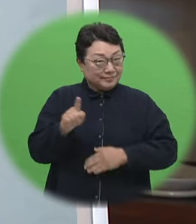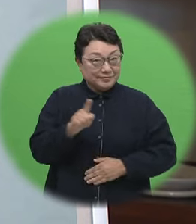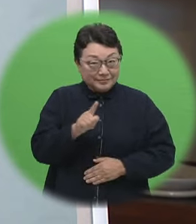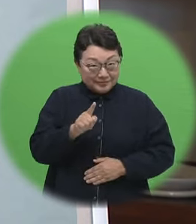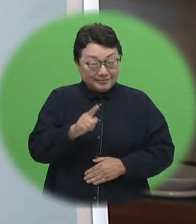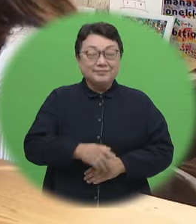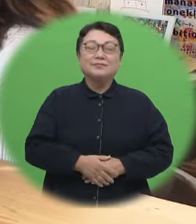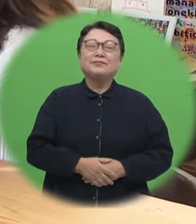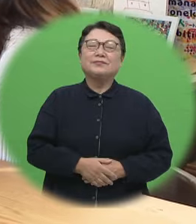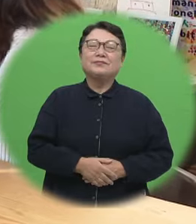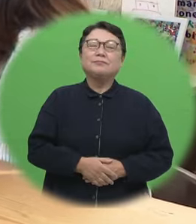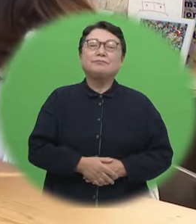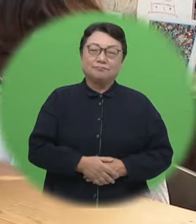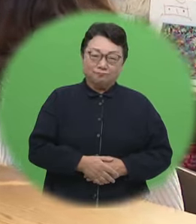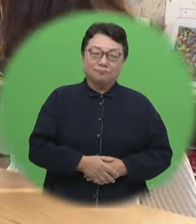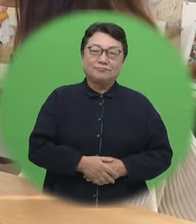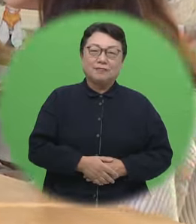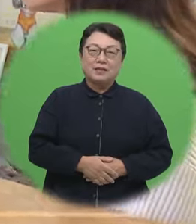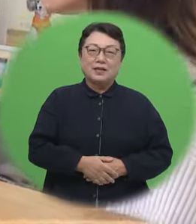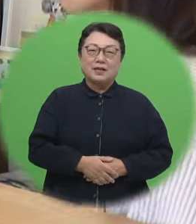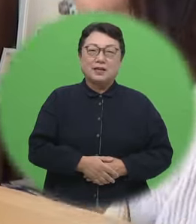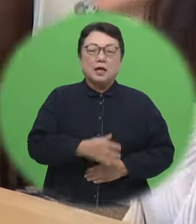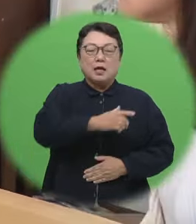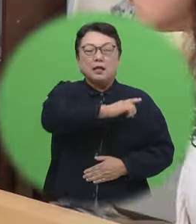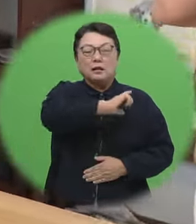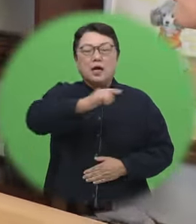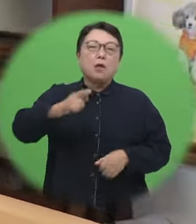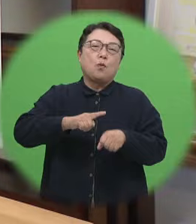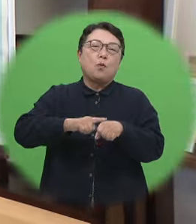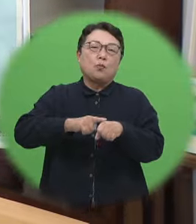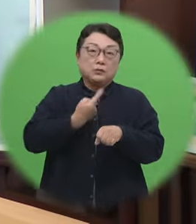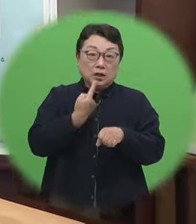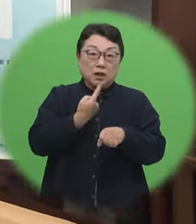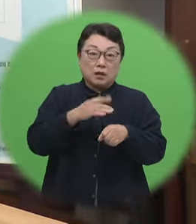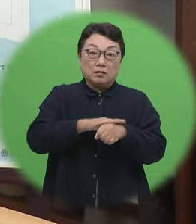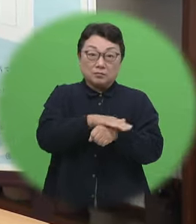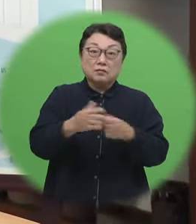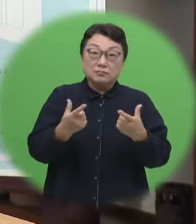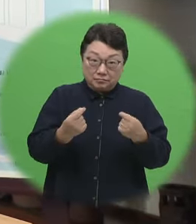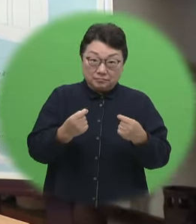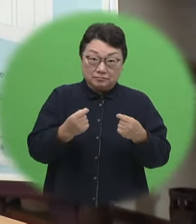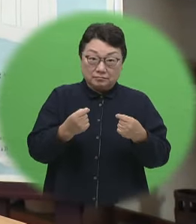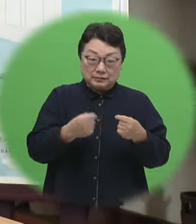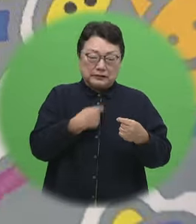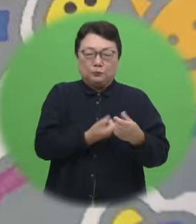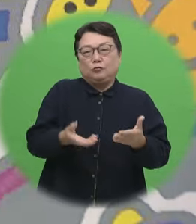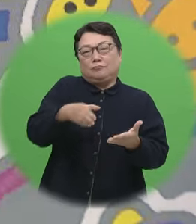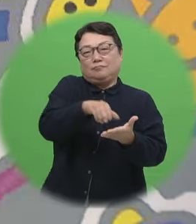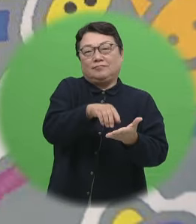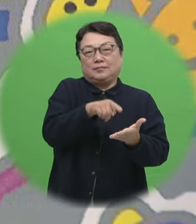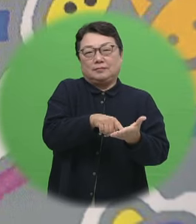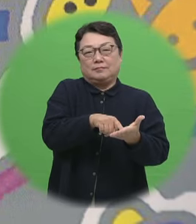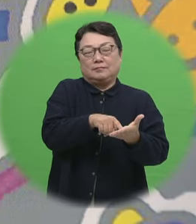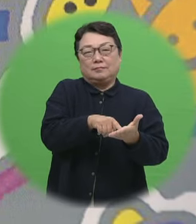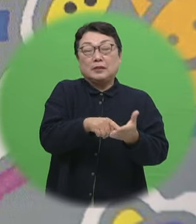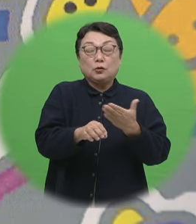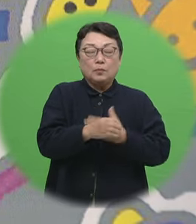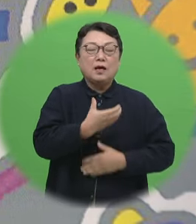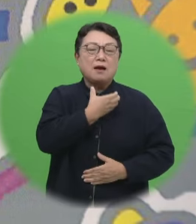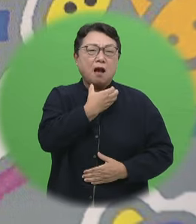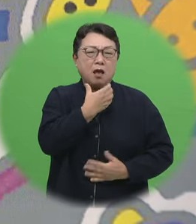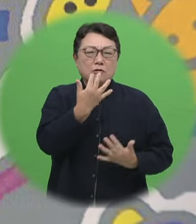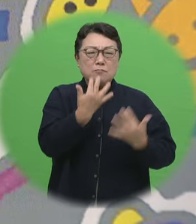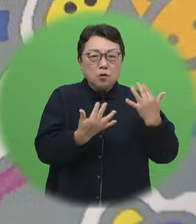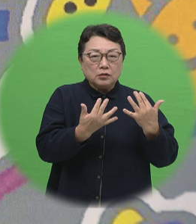たんですか？ やっぱ多様性を主に描いてて、カエルだから緑と